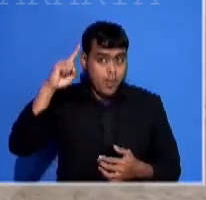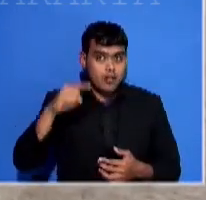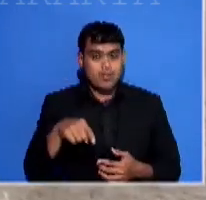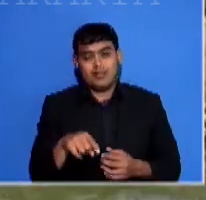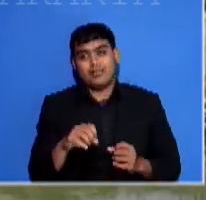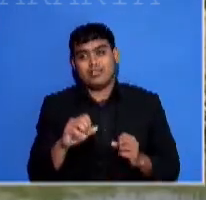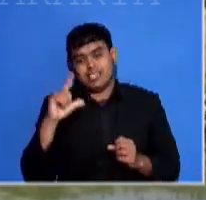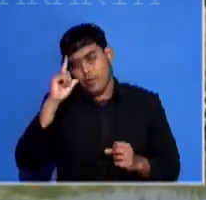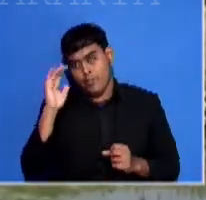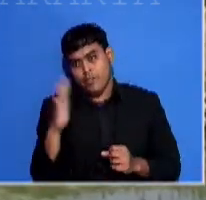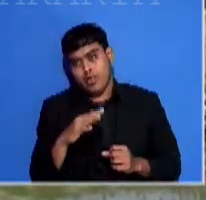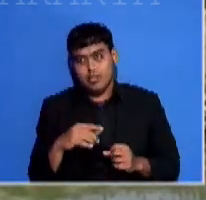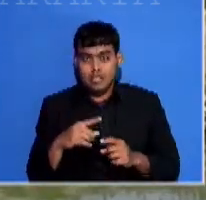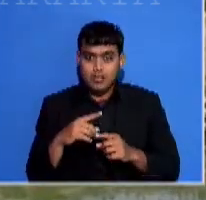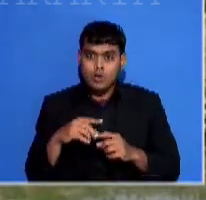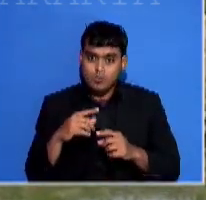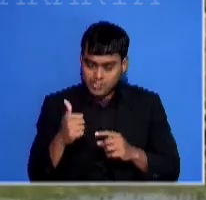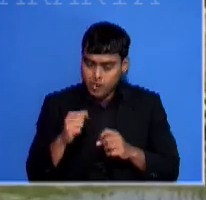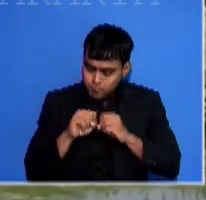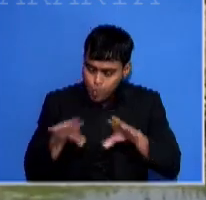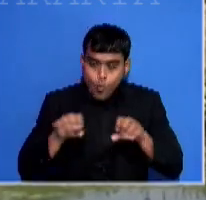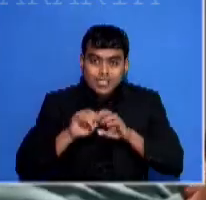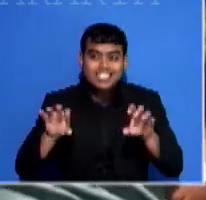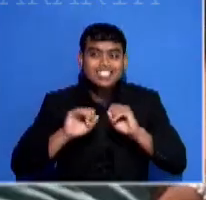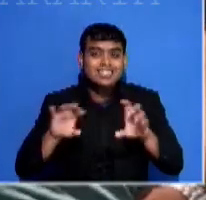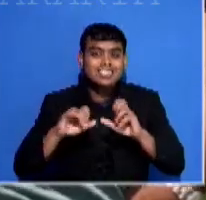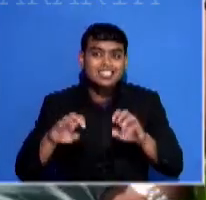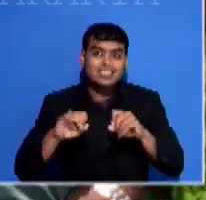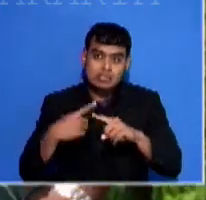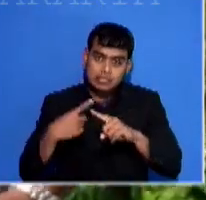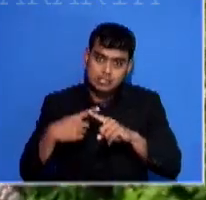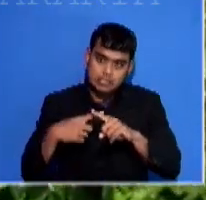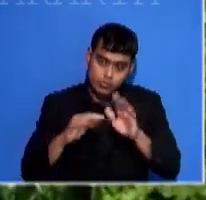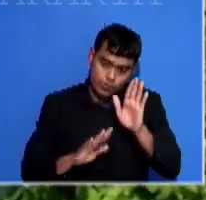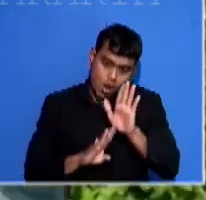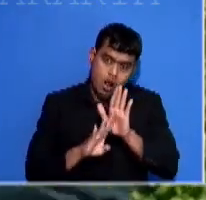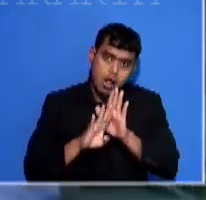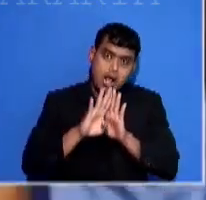pariwisata agar potensi wisata di Sleman Barat bisa lebih maju dan berdampak bagi masyarakat.